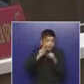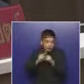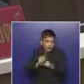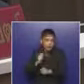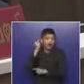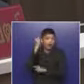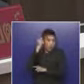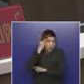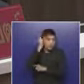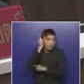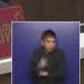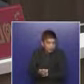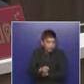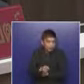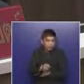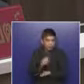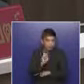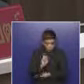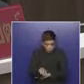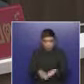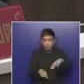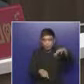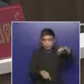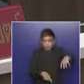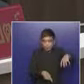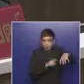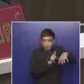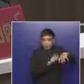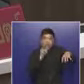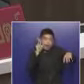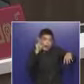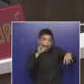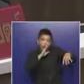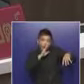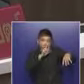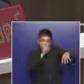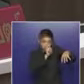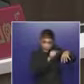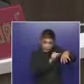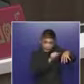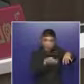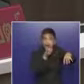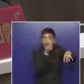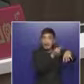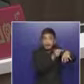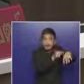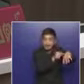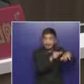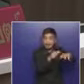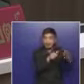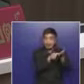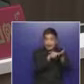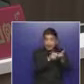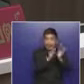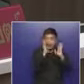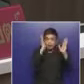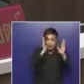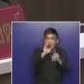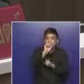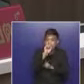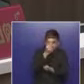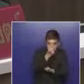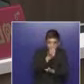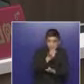องรู้จริงท่านต้องมีองค์กรแก้ข่าวท่านไม่ได้ทำเองท่านต้องไปให้กรมอนามัยทำท่านจะต้องเอาศูน